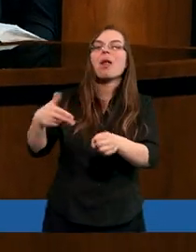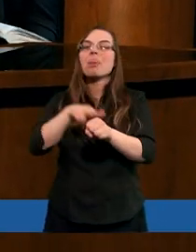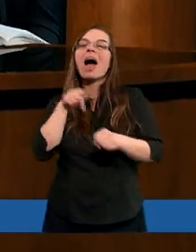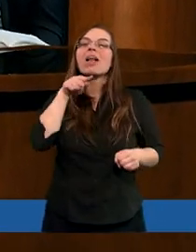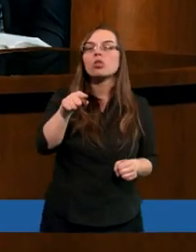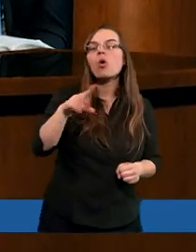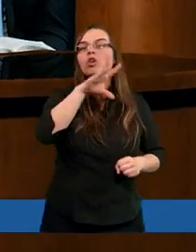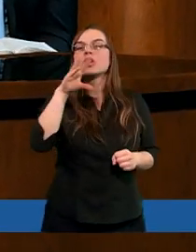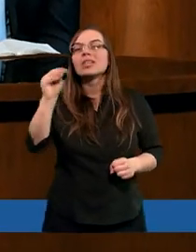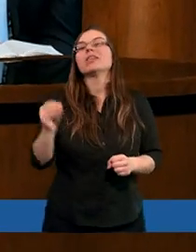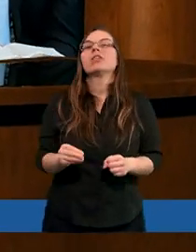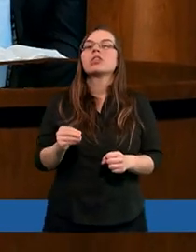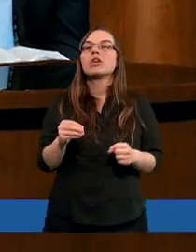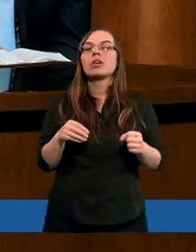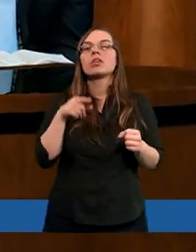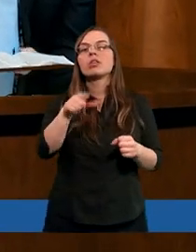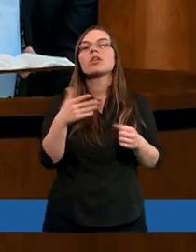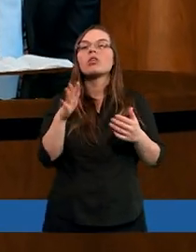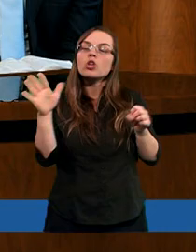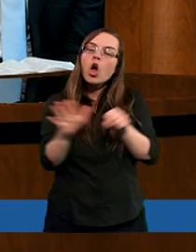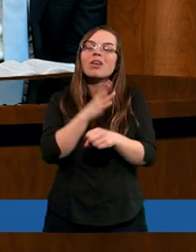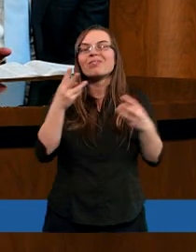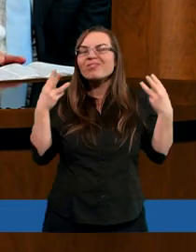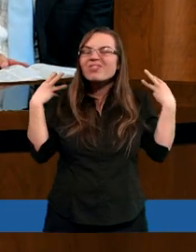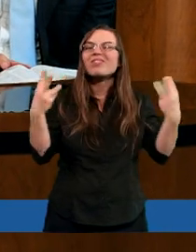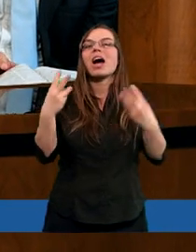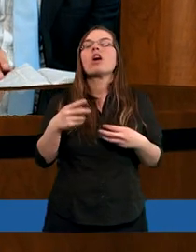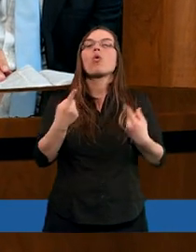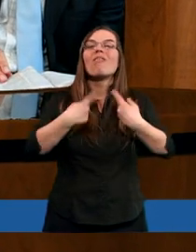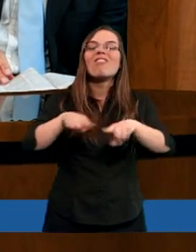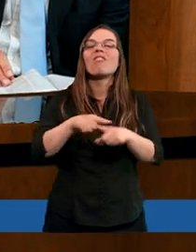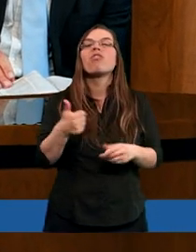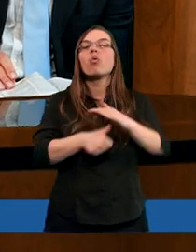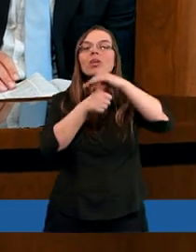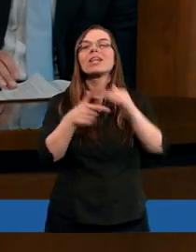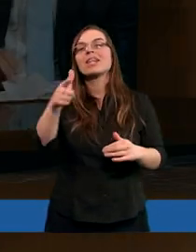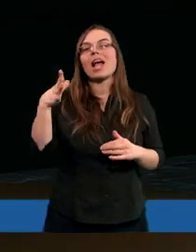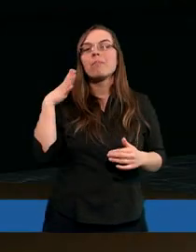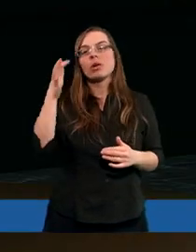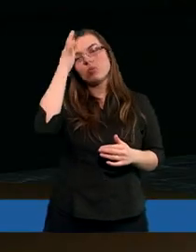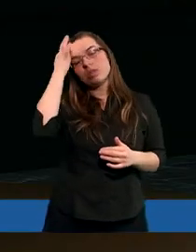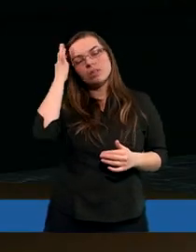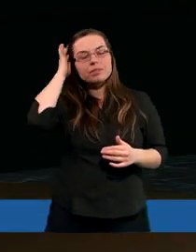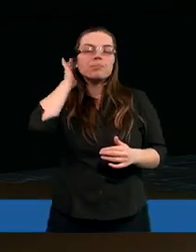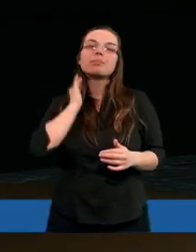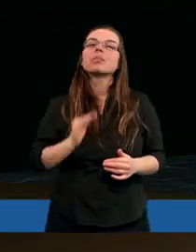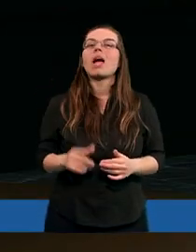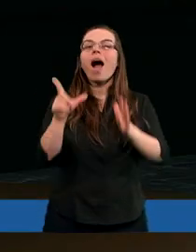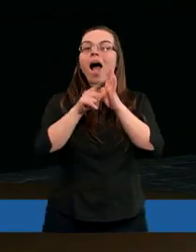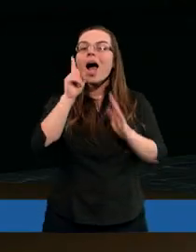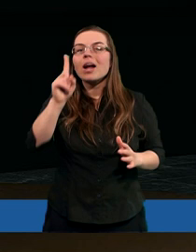to, że Piotr pełnił ważną funkcję, był jednym z przywódców, ale